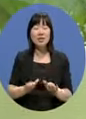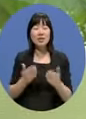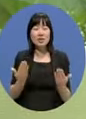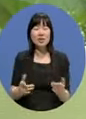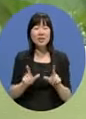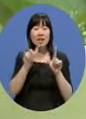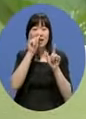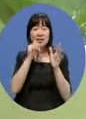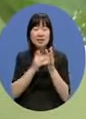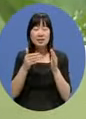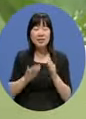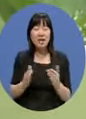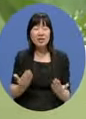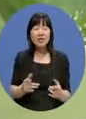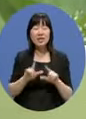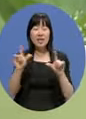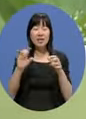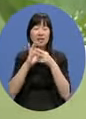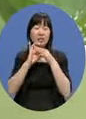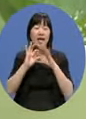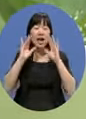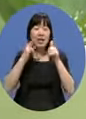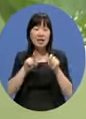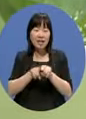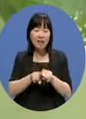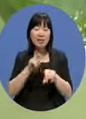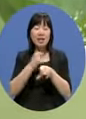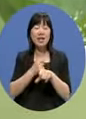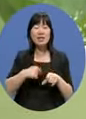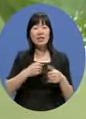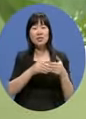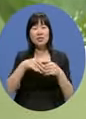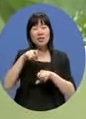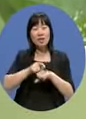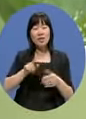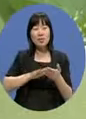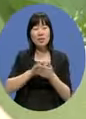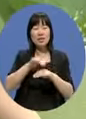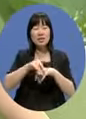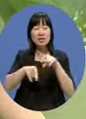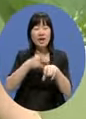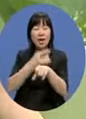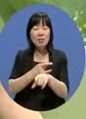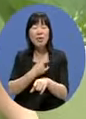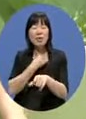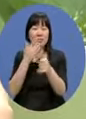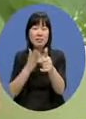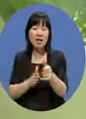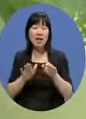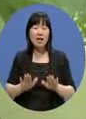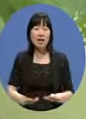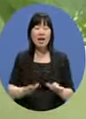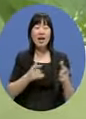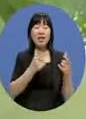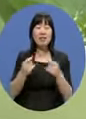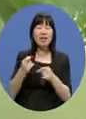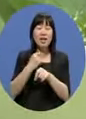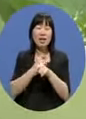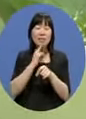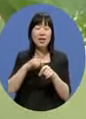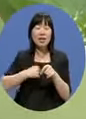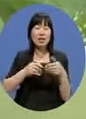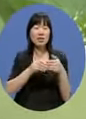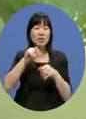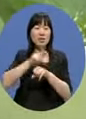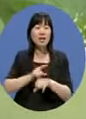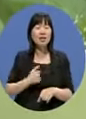쉬는 날이지만 이런 휴일을 이용해서 아이들하고 이렇게 자기 주도성을 키우는 놀이 한번 실천해 보시면 참 좋을 것 같아요 자 오늘 함께 얘기한 자기